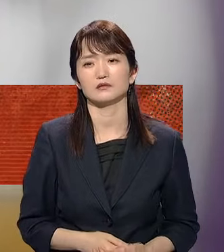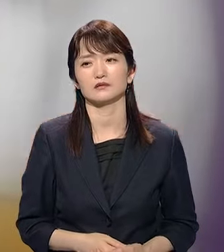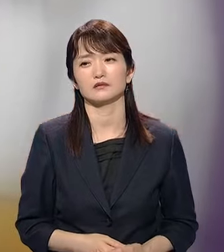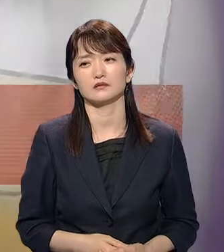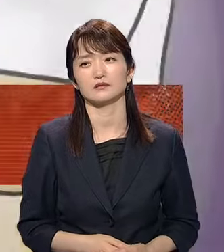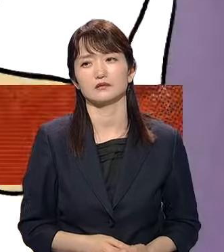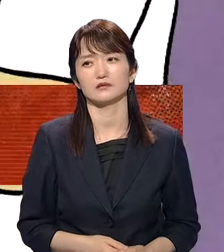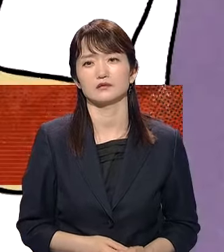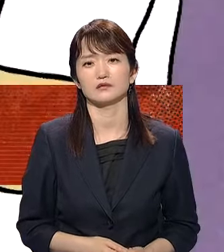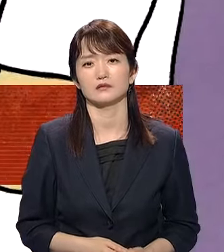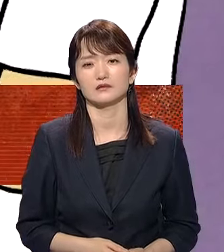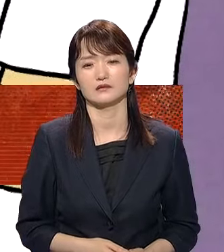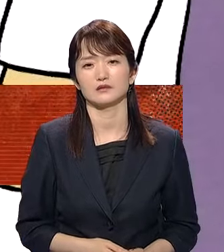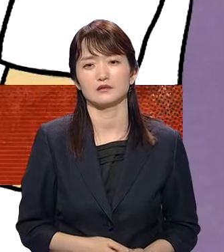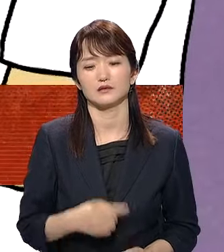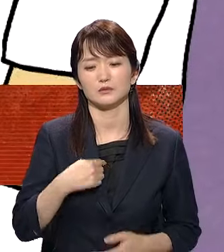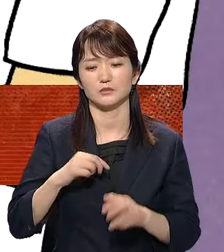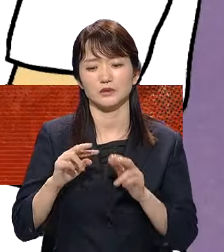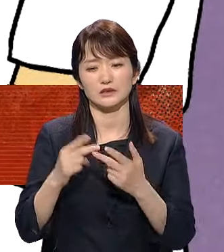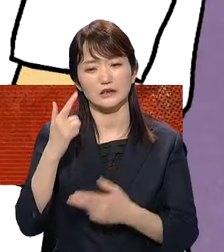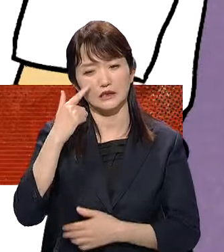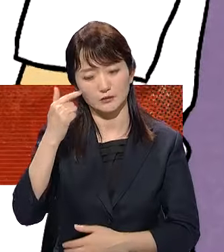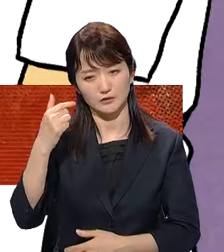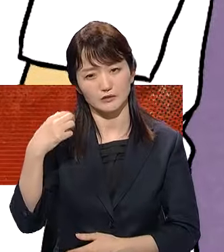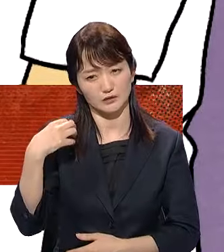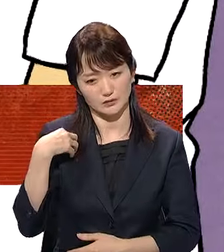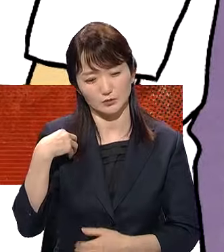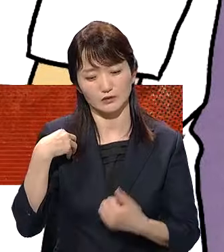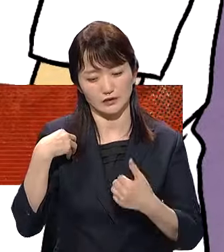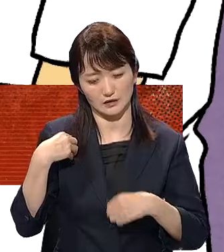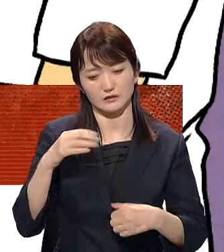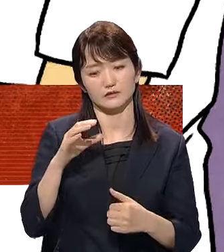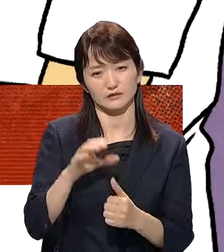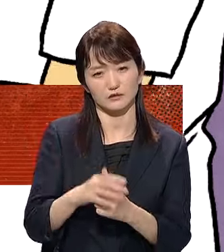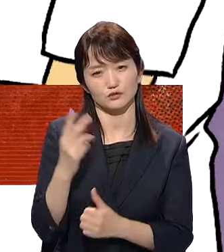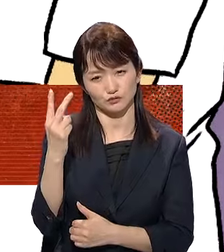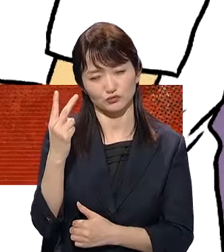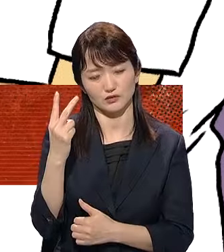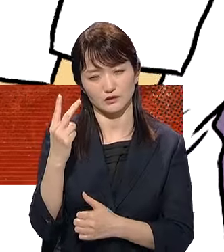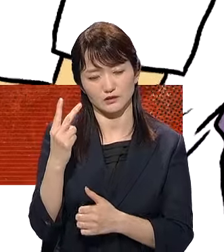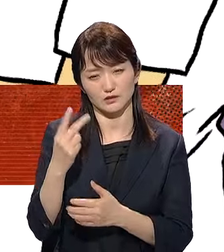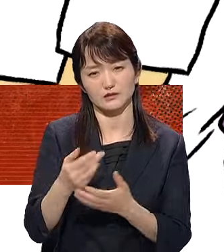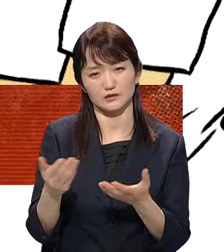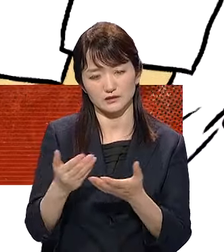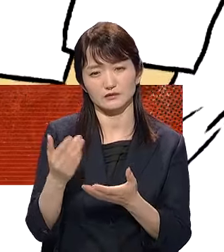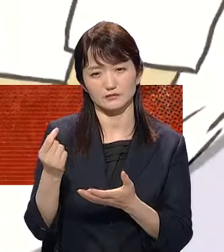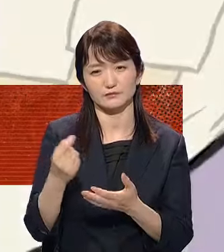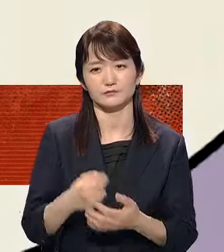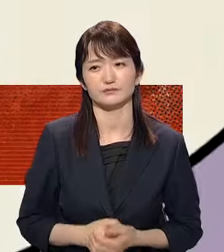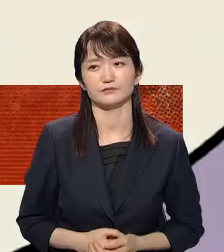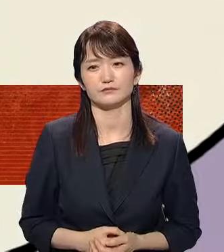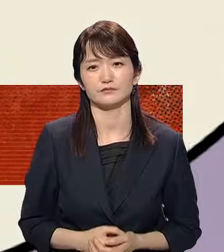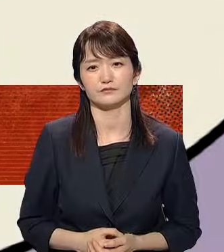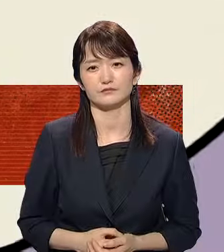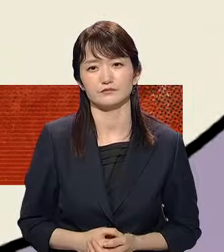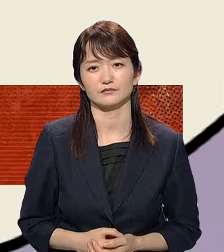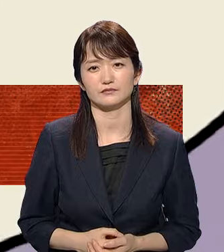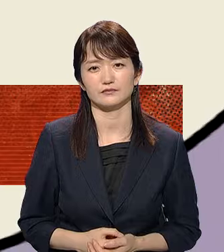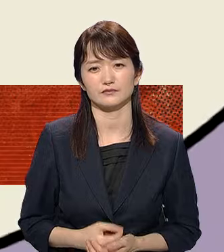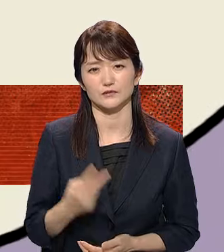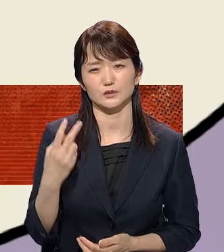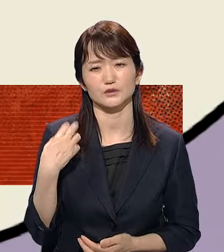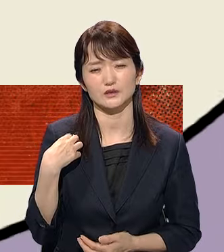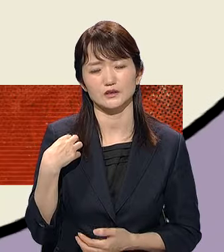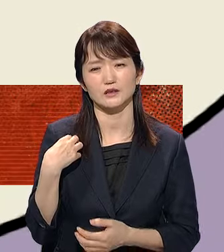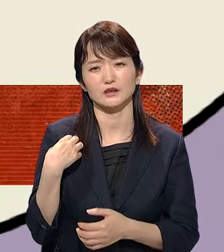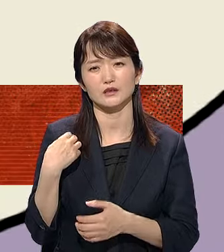이제 아들 아버지 두 역할을 좀 하는 게 아닌가 이런 생각이 좀 듭니다. 아, 1인 2역을 할 거면 좀 잘하든가, 양